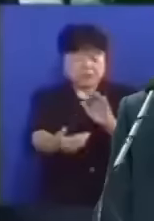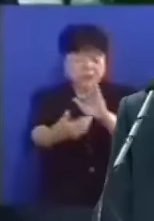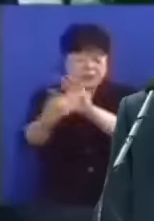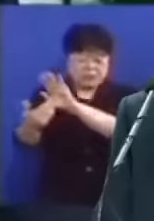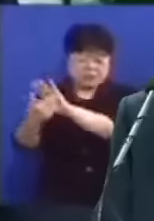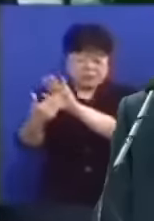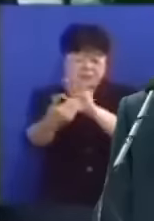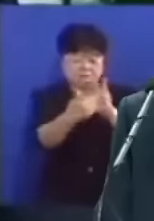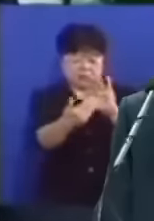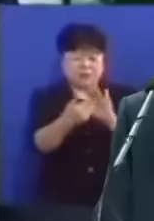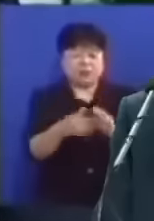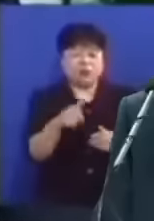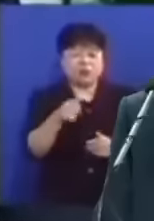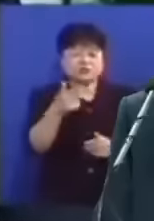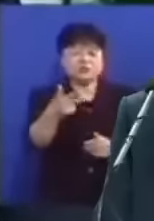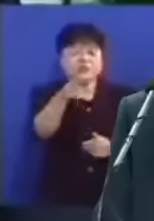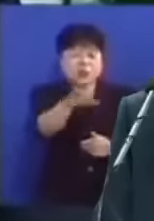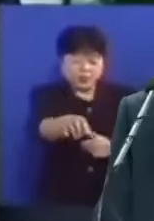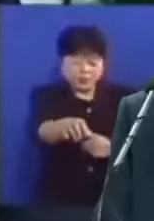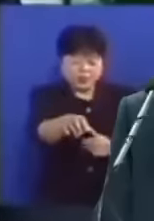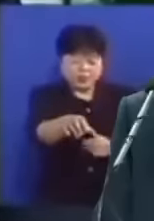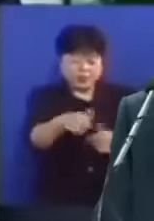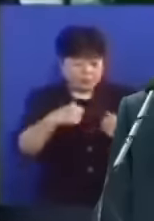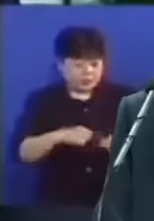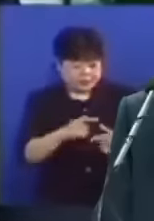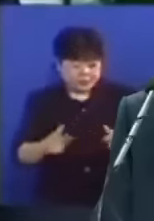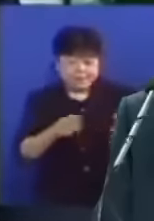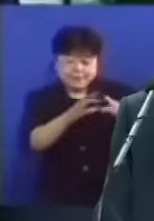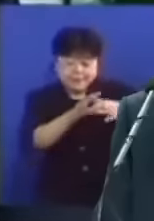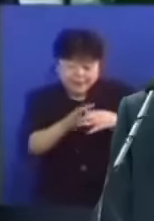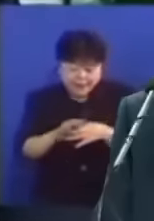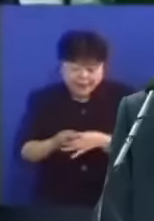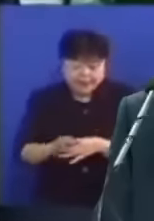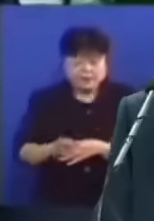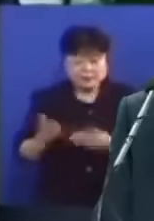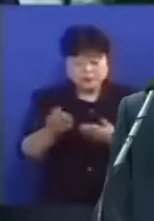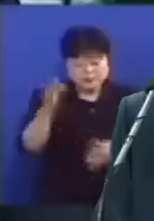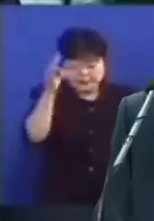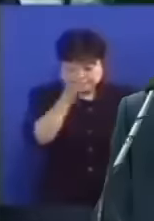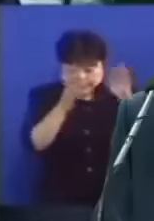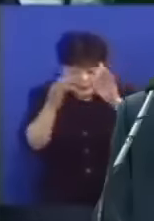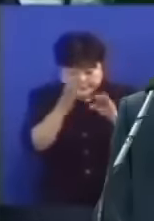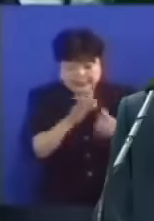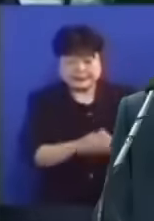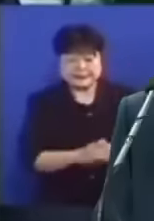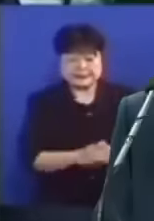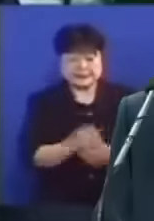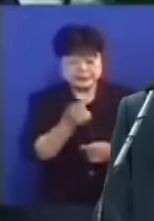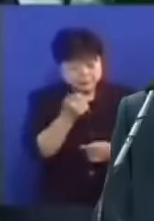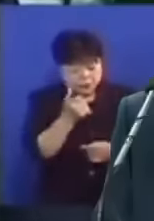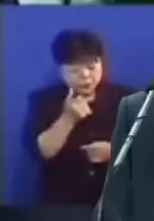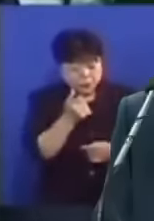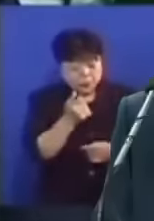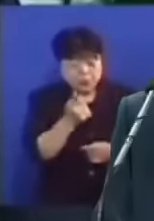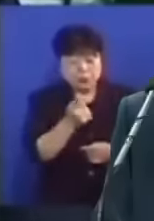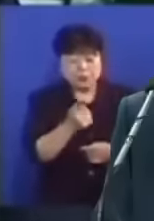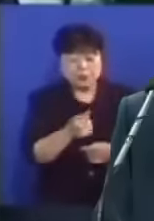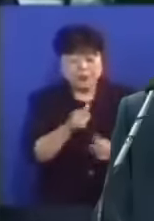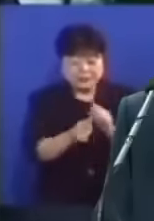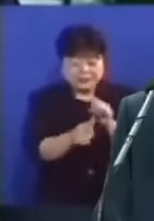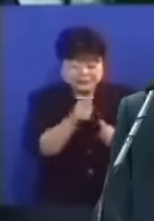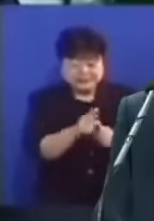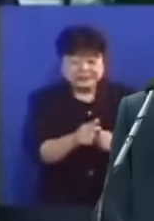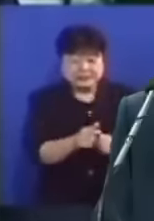거부당하고 마는 것입니다. 그러나 포기하지 않고 계속 직장을 구하다가 시체 변두리에 조그마한